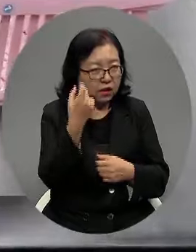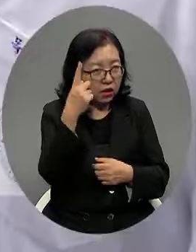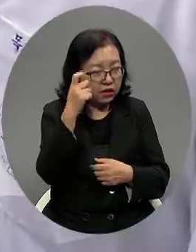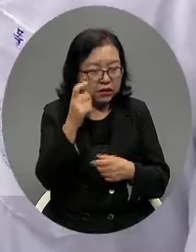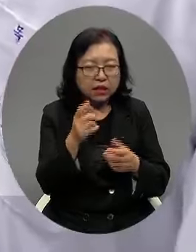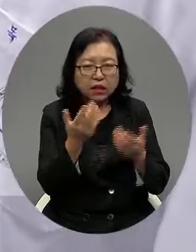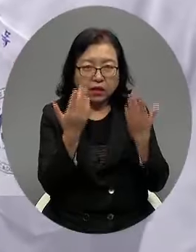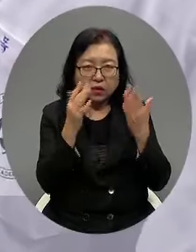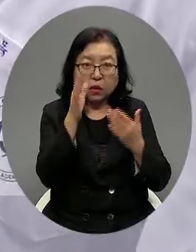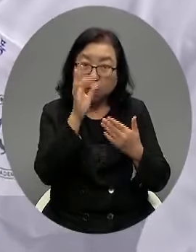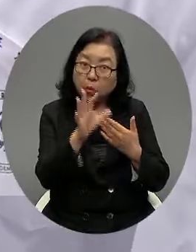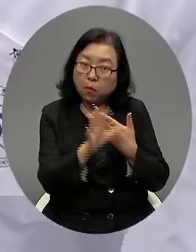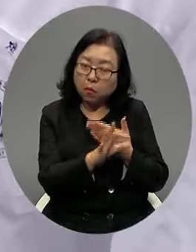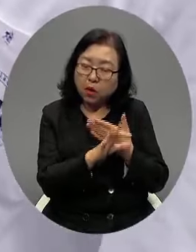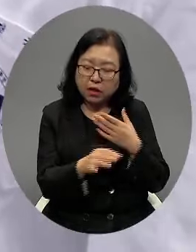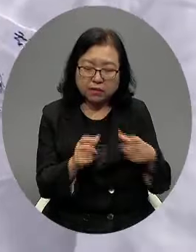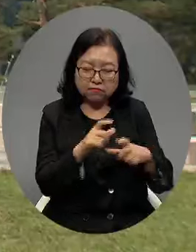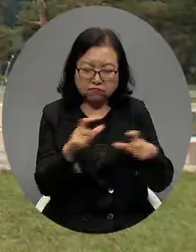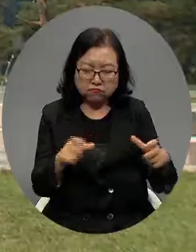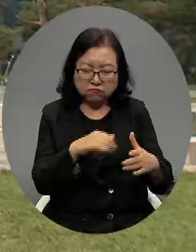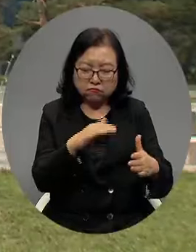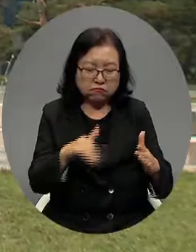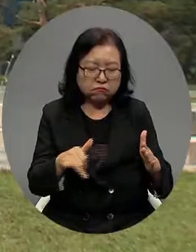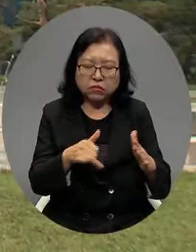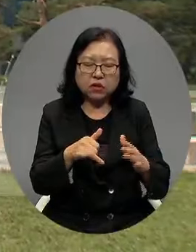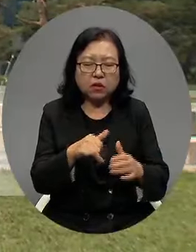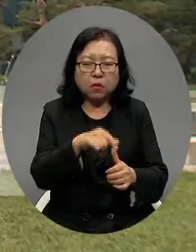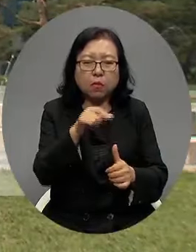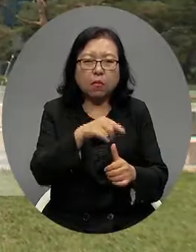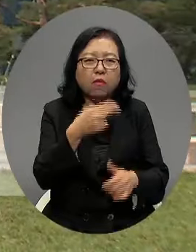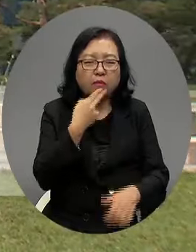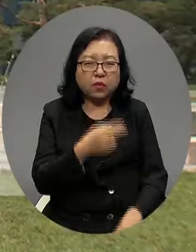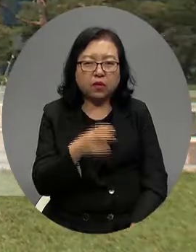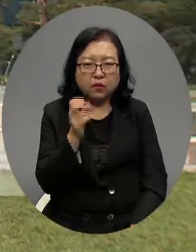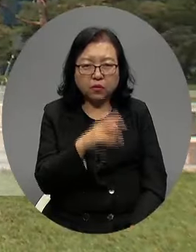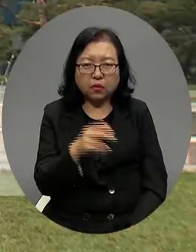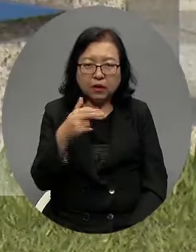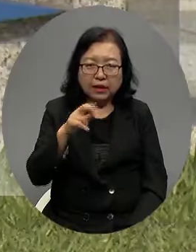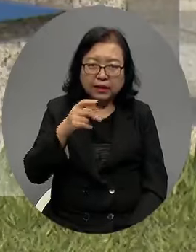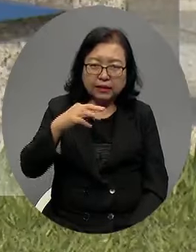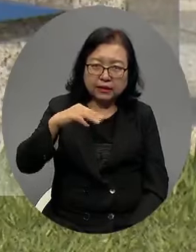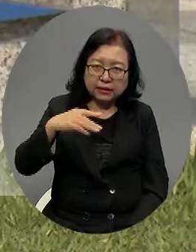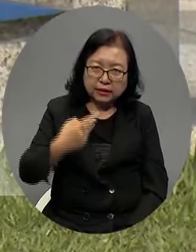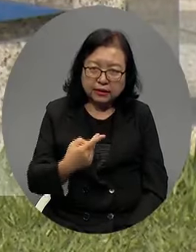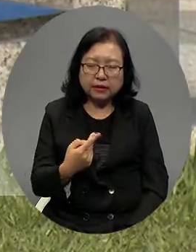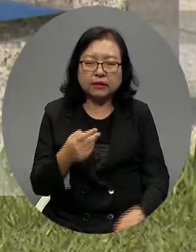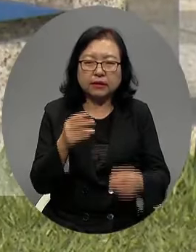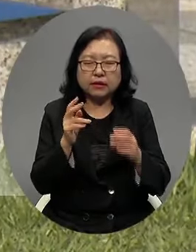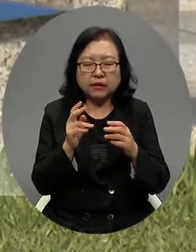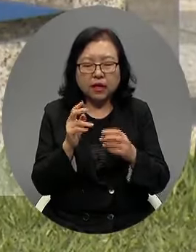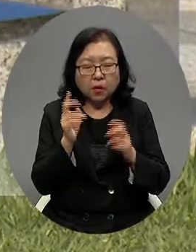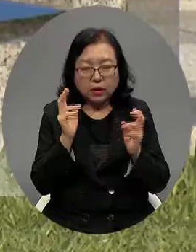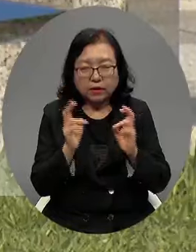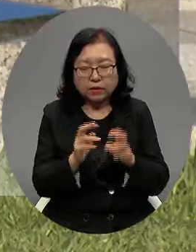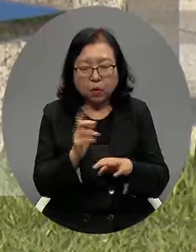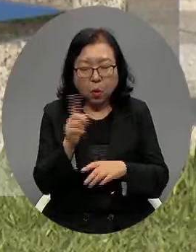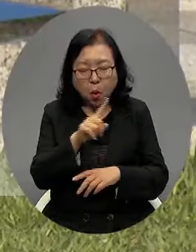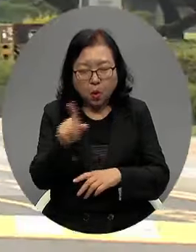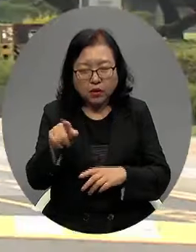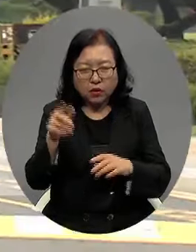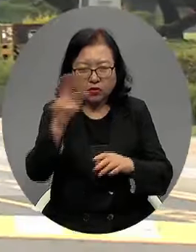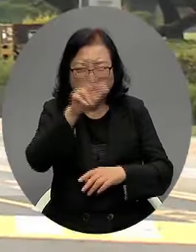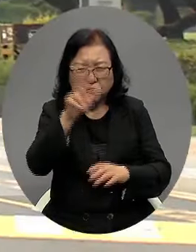할당이 없습니다 또 카이스트가 전국과 학교의 위상을 원하고 있어 학교 이름에 북이나